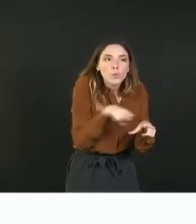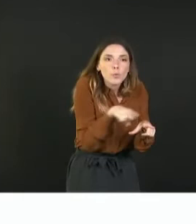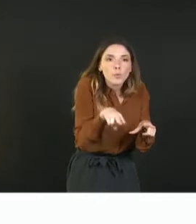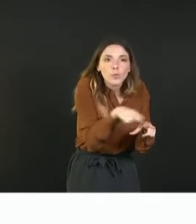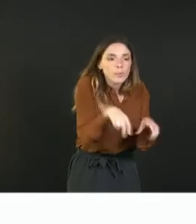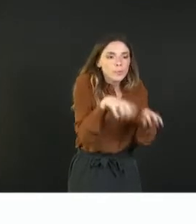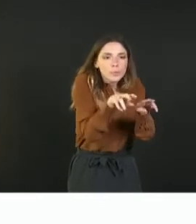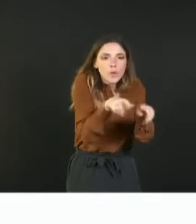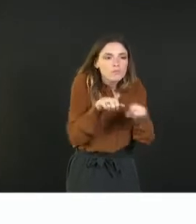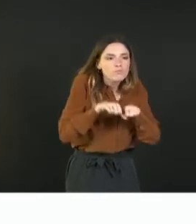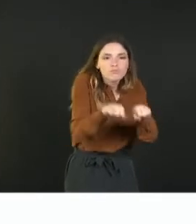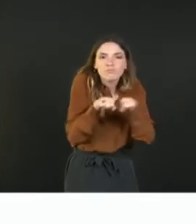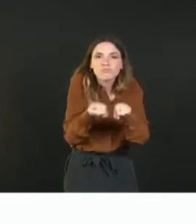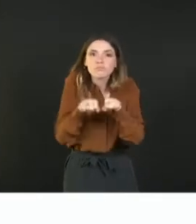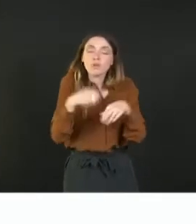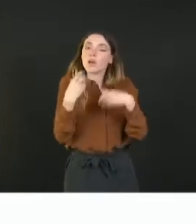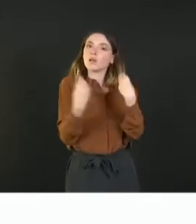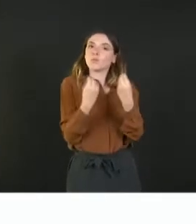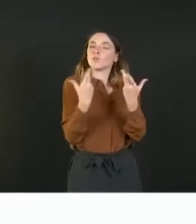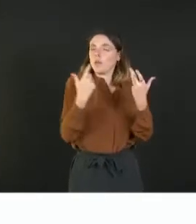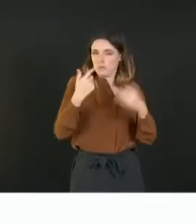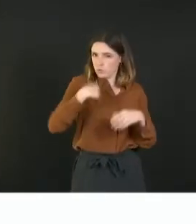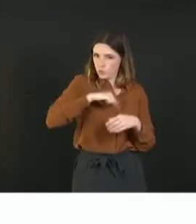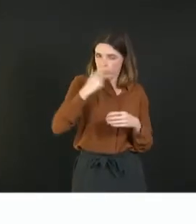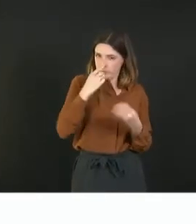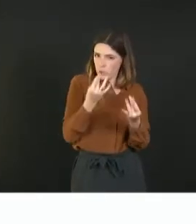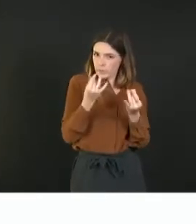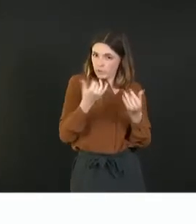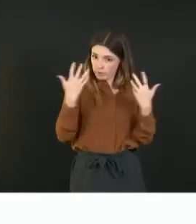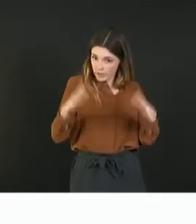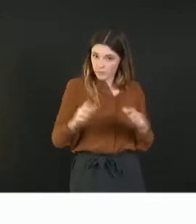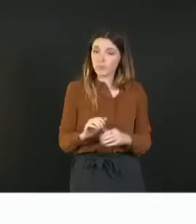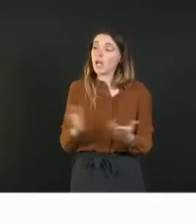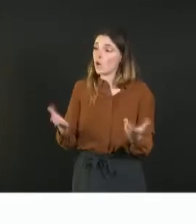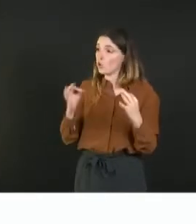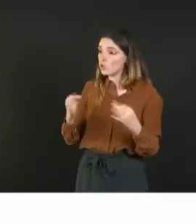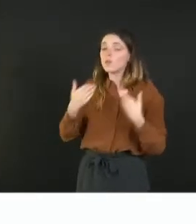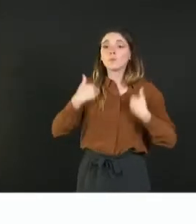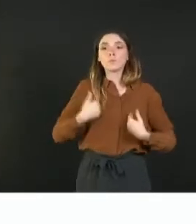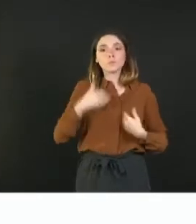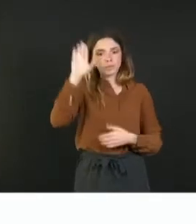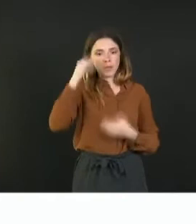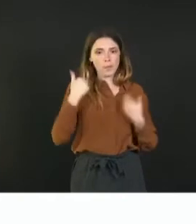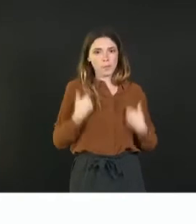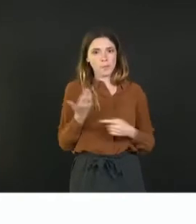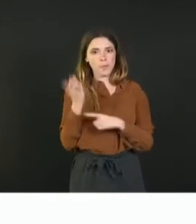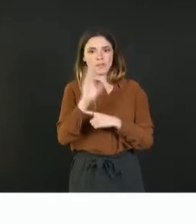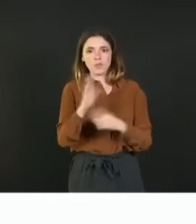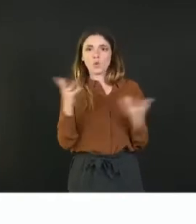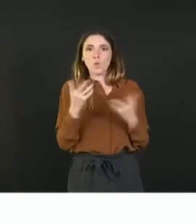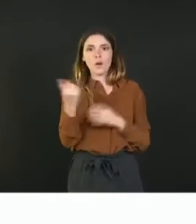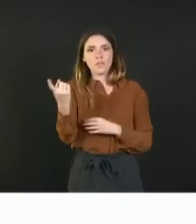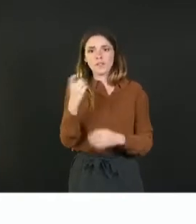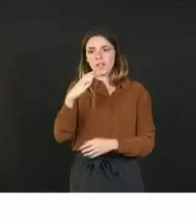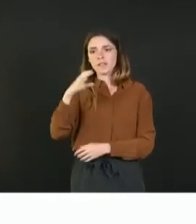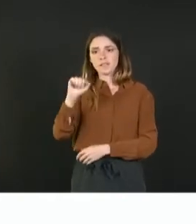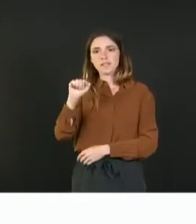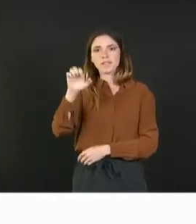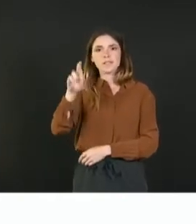Giraud Jean-Pierre, je suis personne qualifiée du Césaire, du Conseil économique, social, environnemental, régional, en